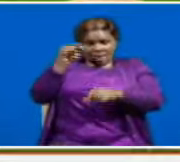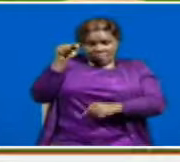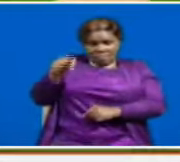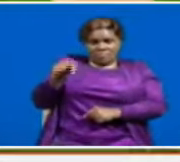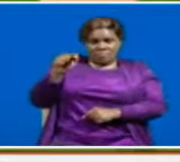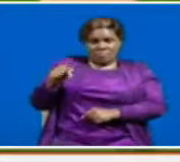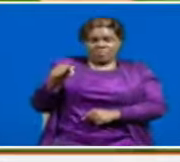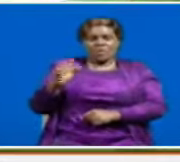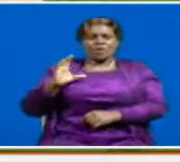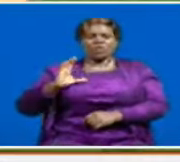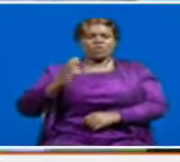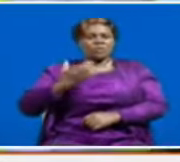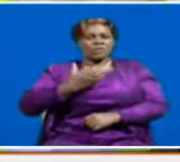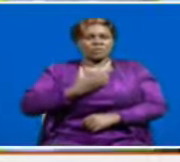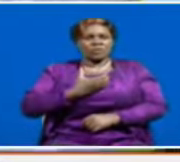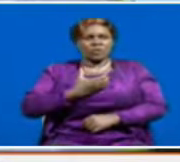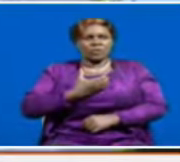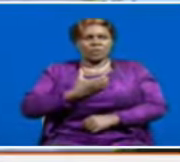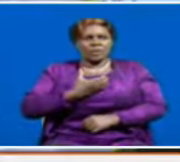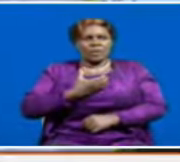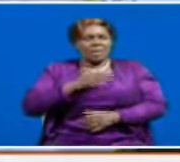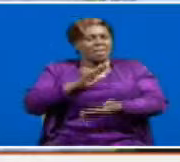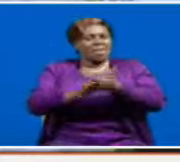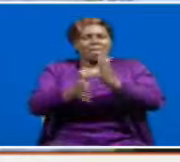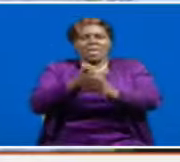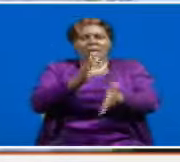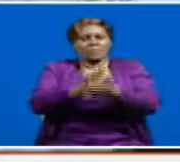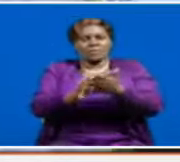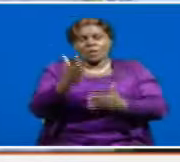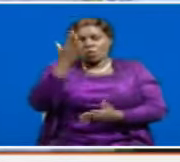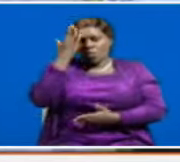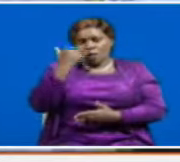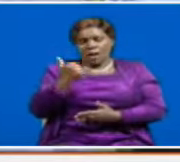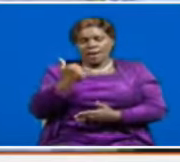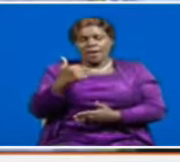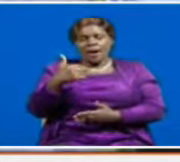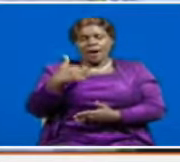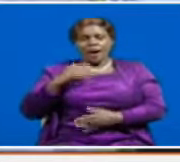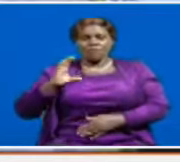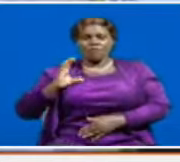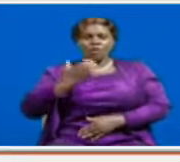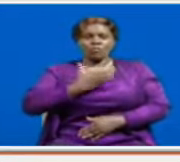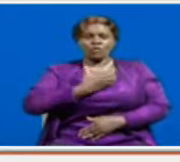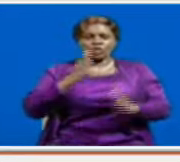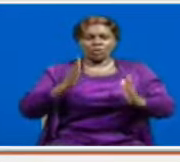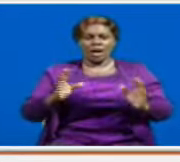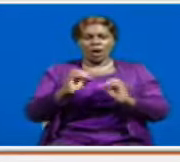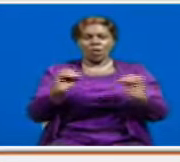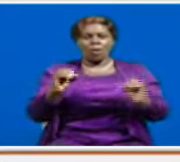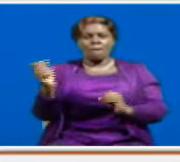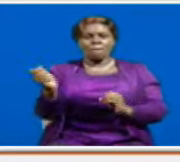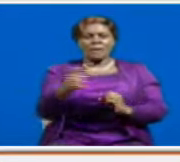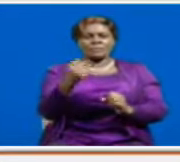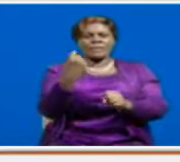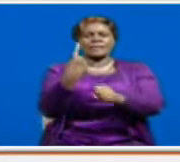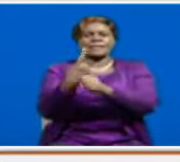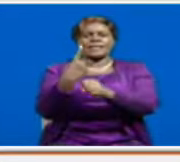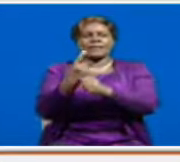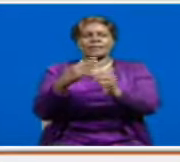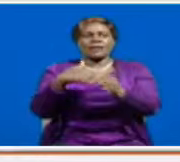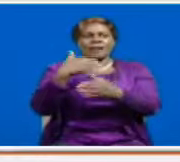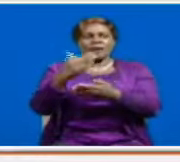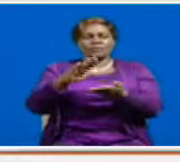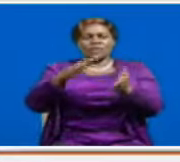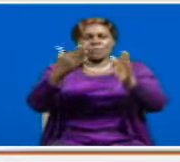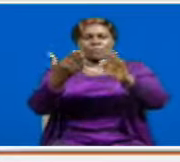huo tume hiyo imesalia tu kama gofu kutokana na kutokuwepo kwa makamishna. Miezi 11 tangu kifo